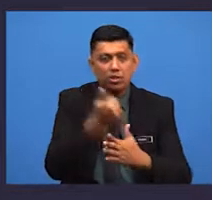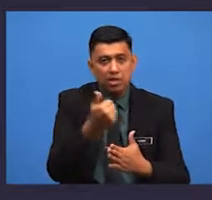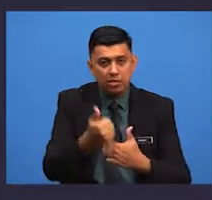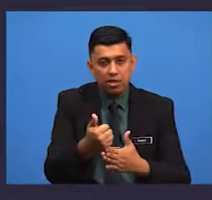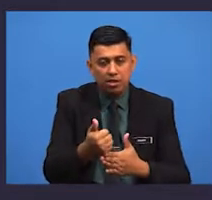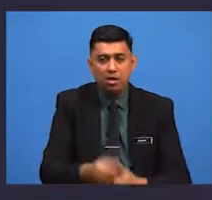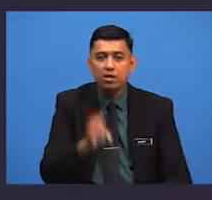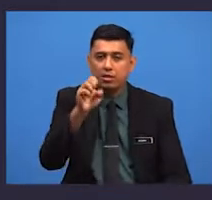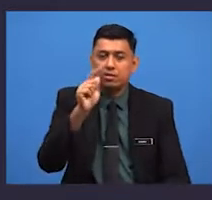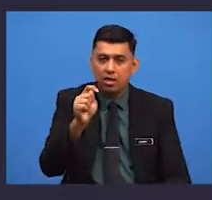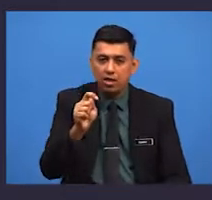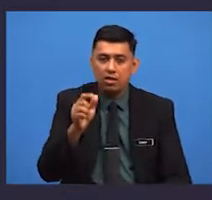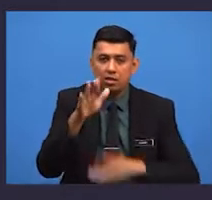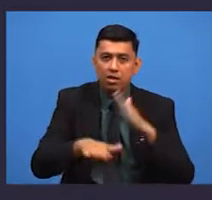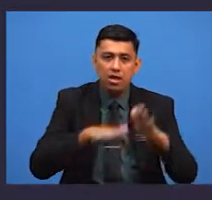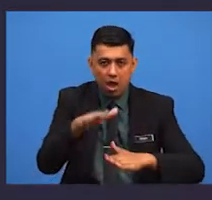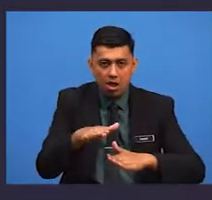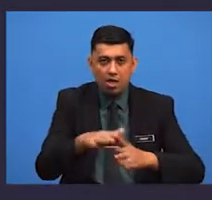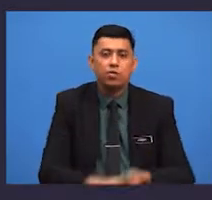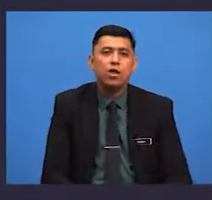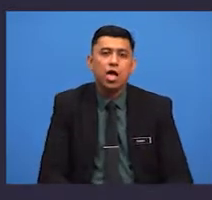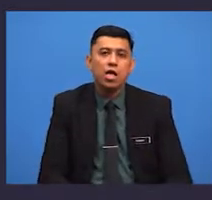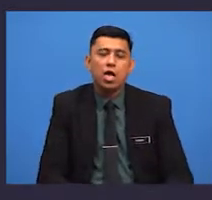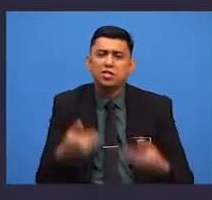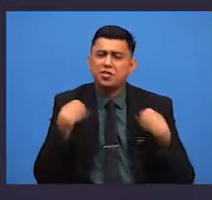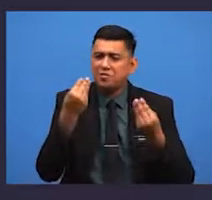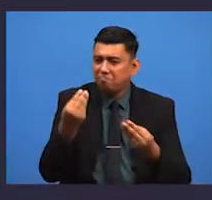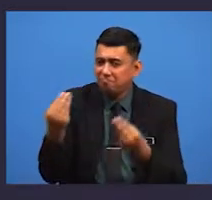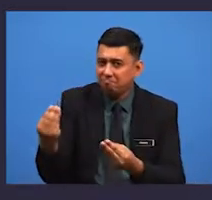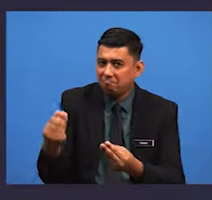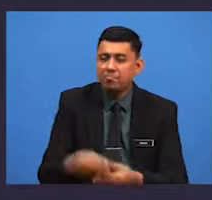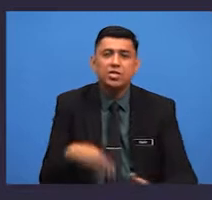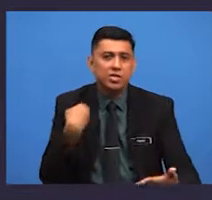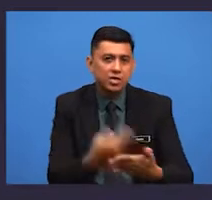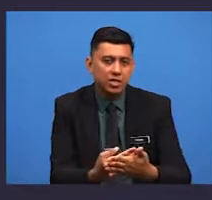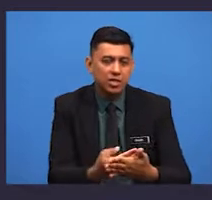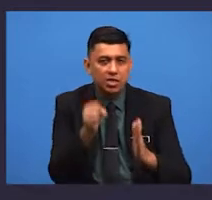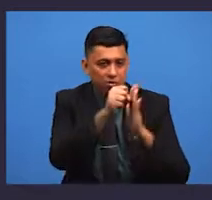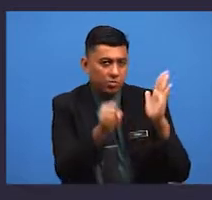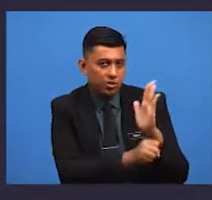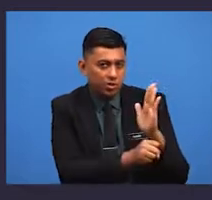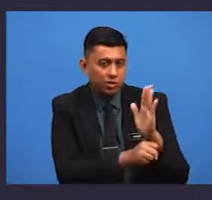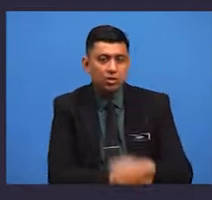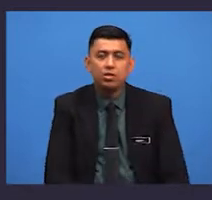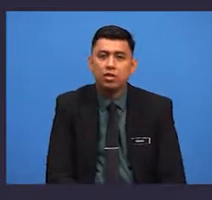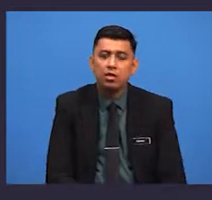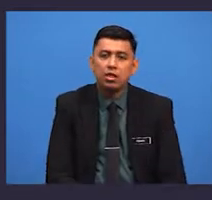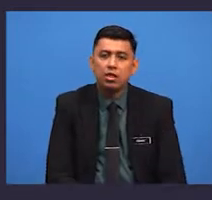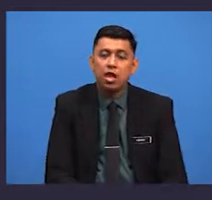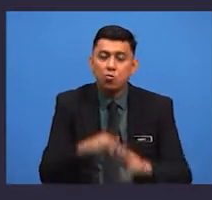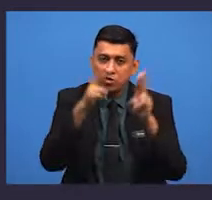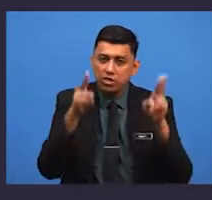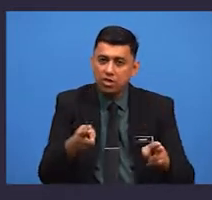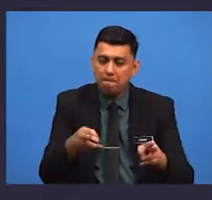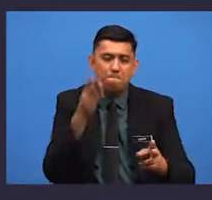langkah atau set langkah secara beransur-ansur sehingga syarat yang